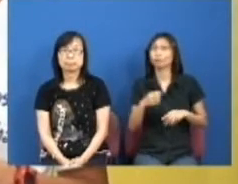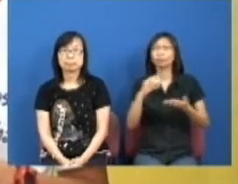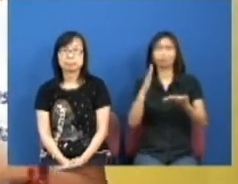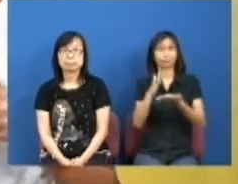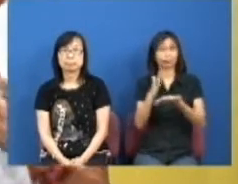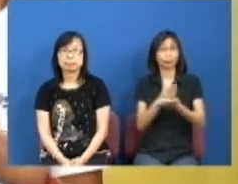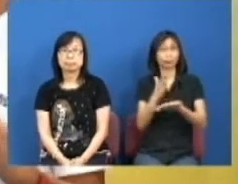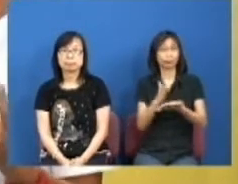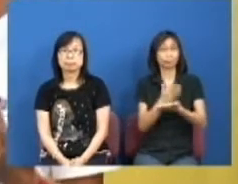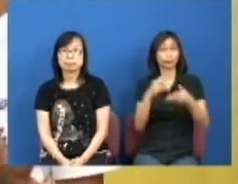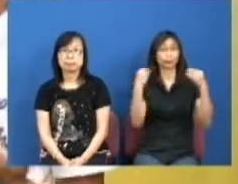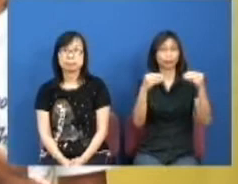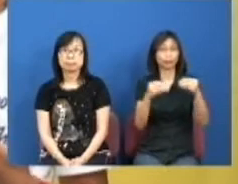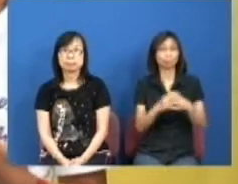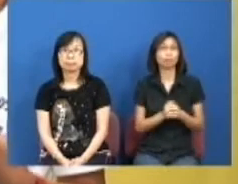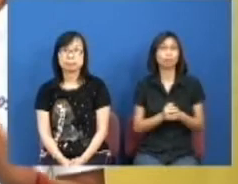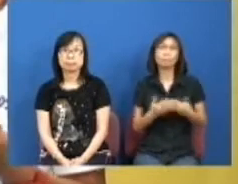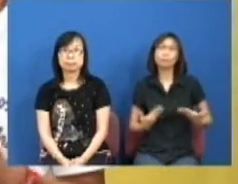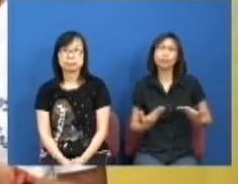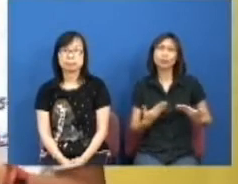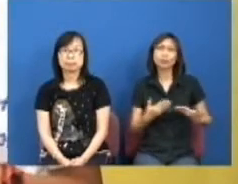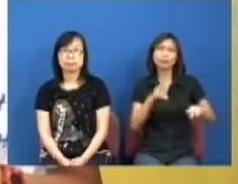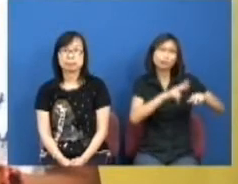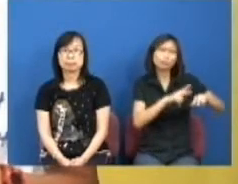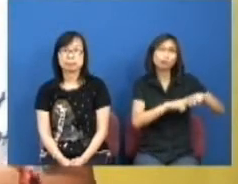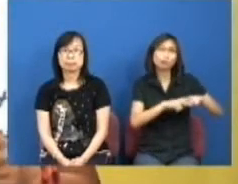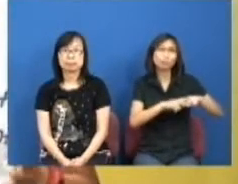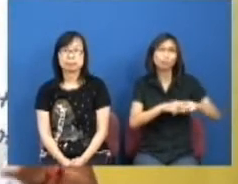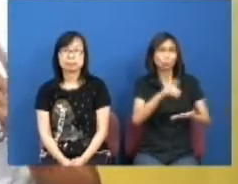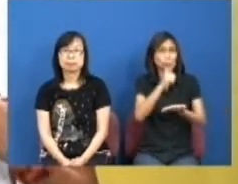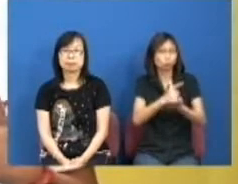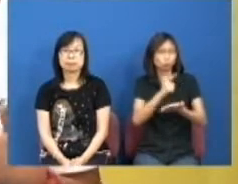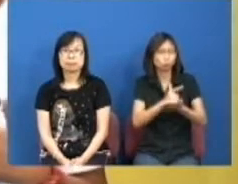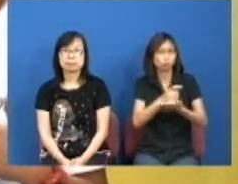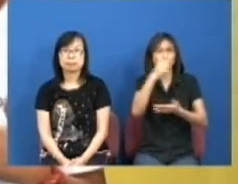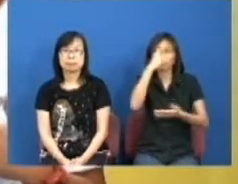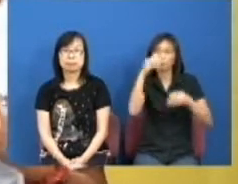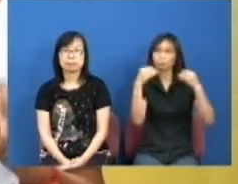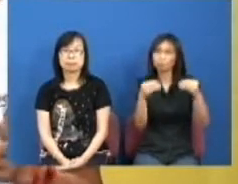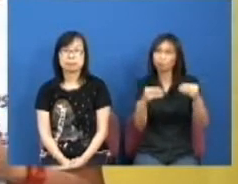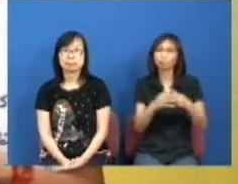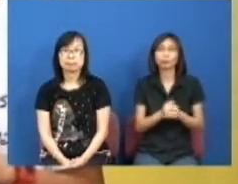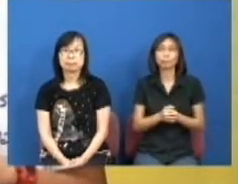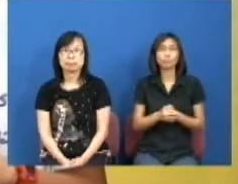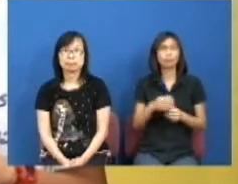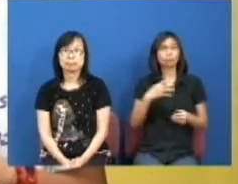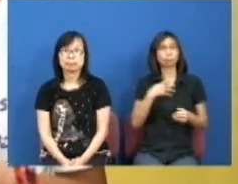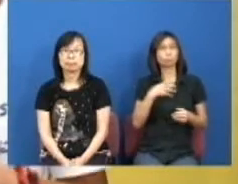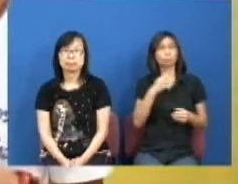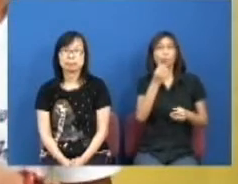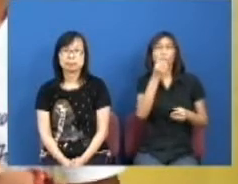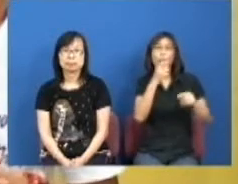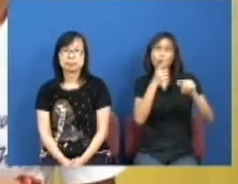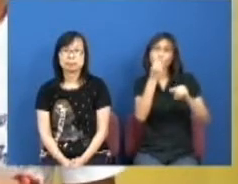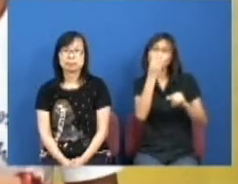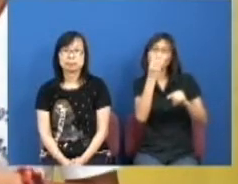地依十幾年咧，佢都好重視英語教學，咁所以佢都會視香港作為一個英語教學一個比較先進嘅地